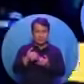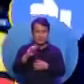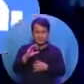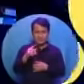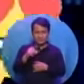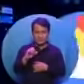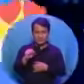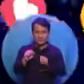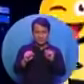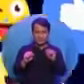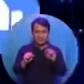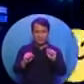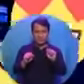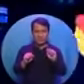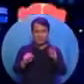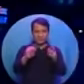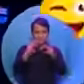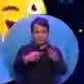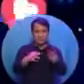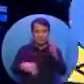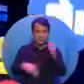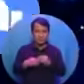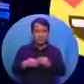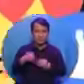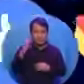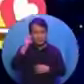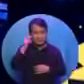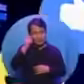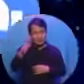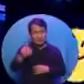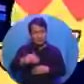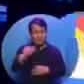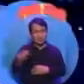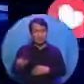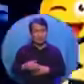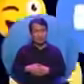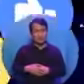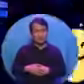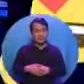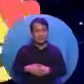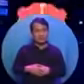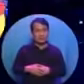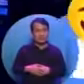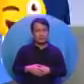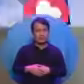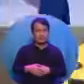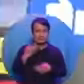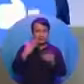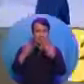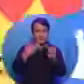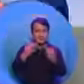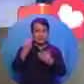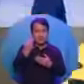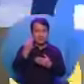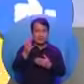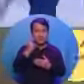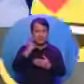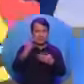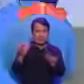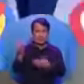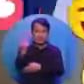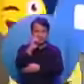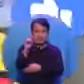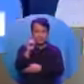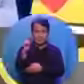Kandating sa Araya. At lagi silang nakatutok sa atin, Idol. Okay. Salamat, Chang Marge. At dahil December